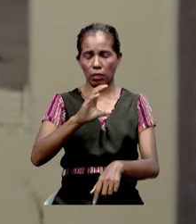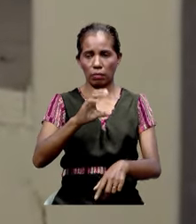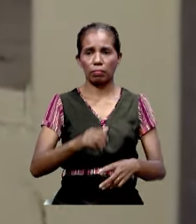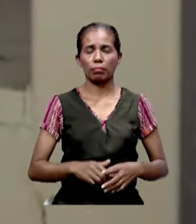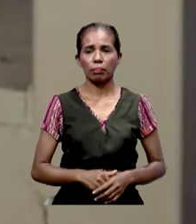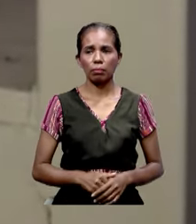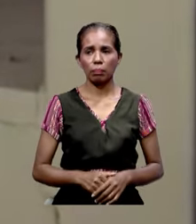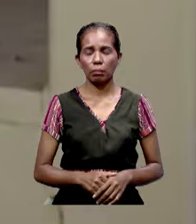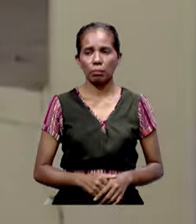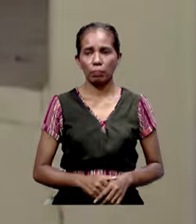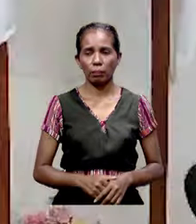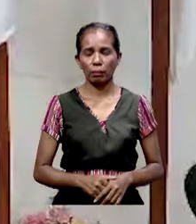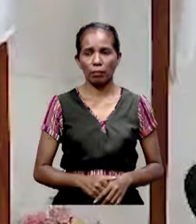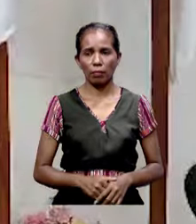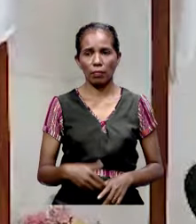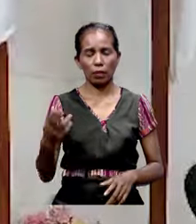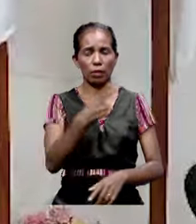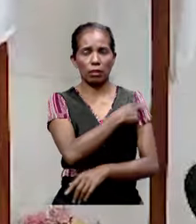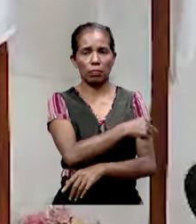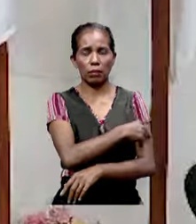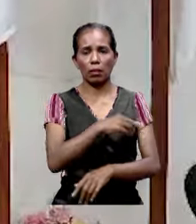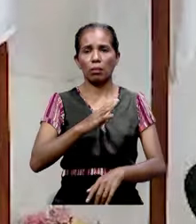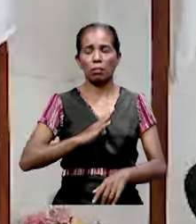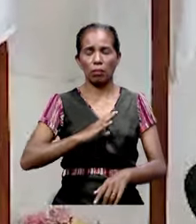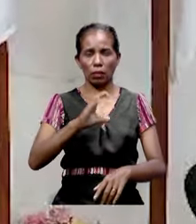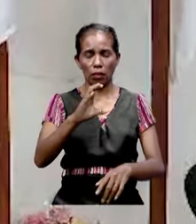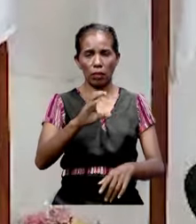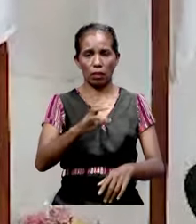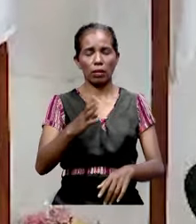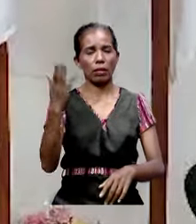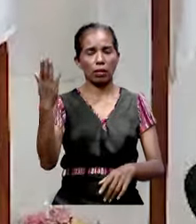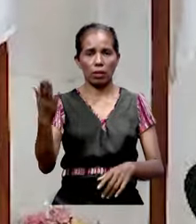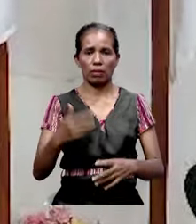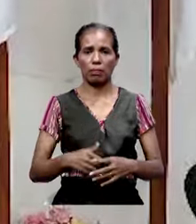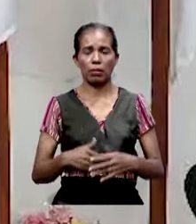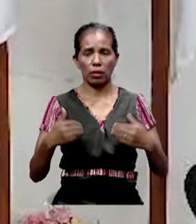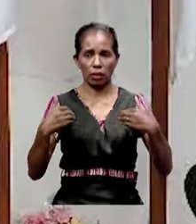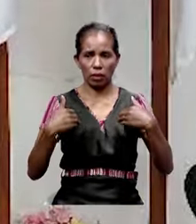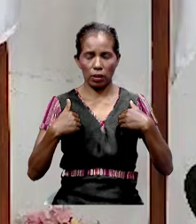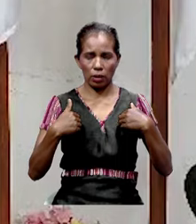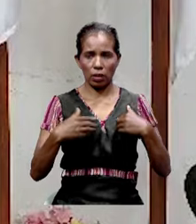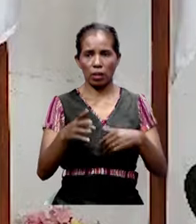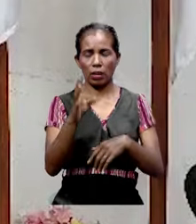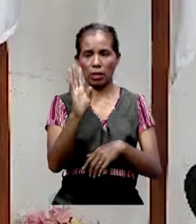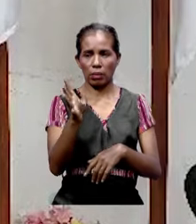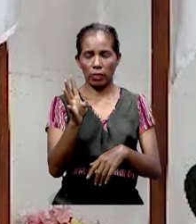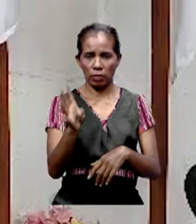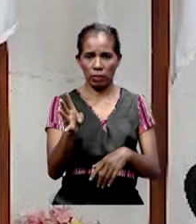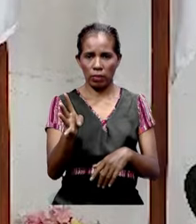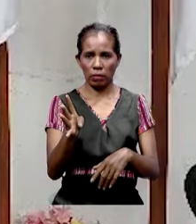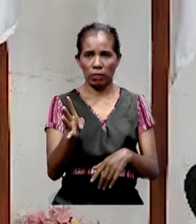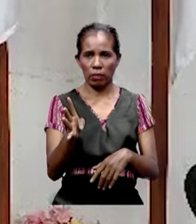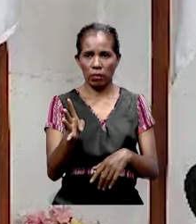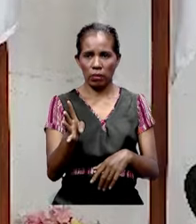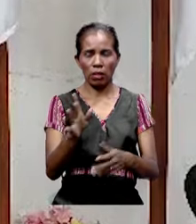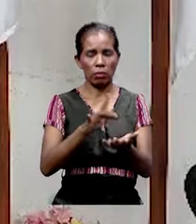iya, Hospital Regional Baucau ne iya korente ital